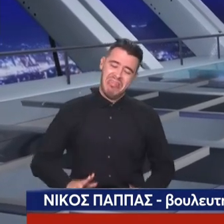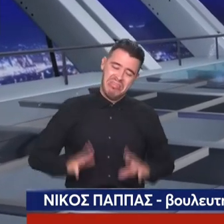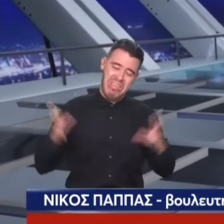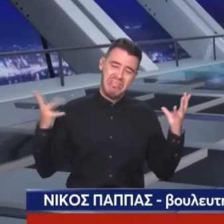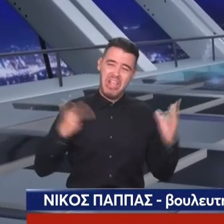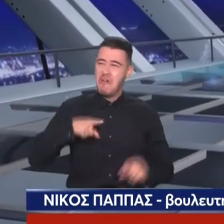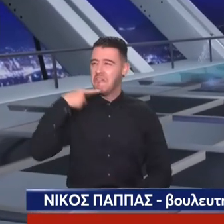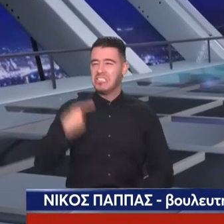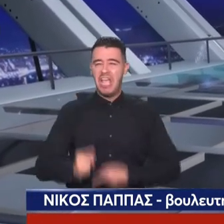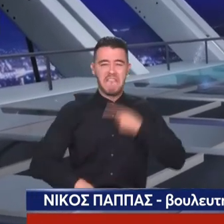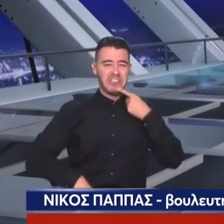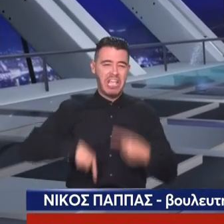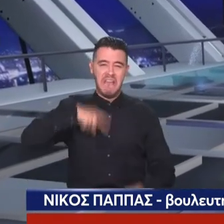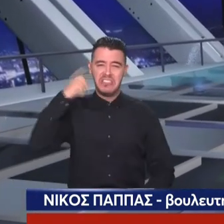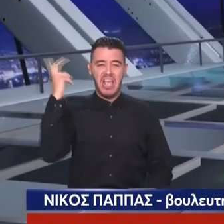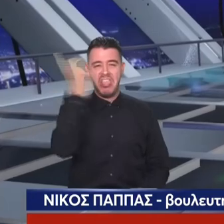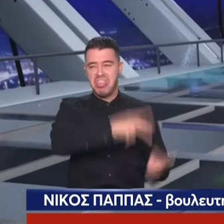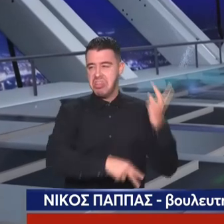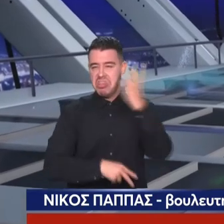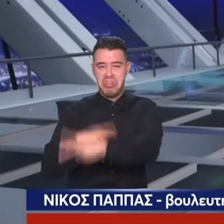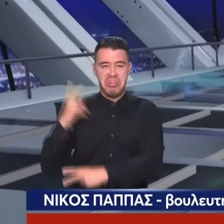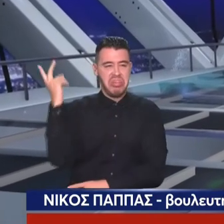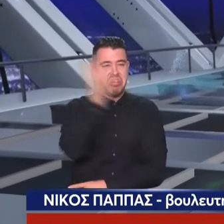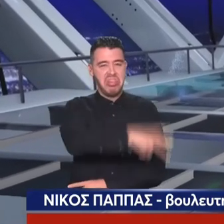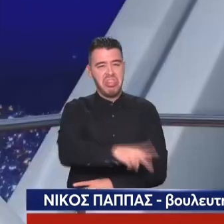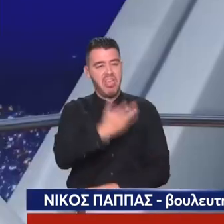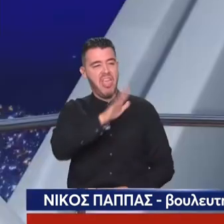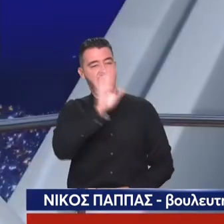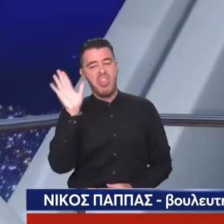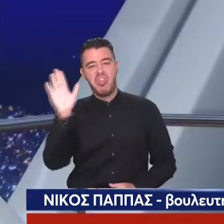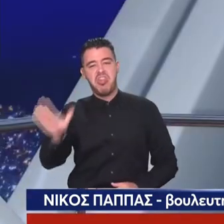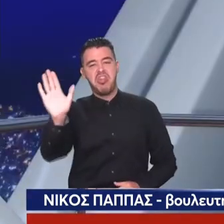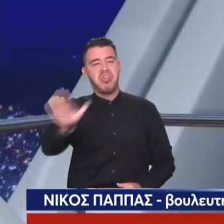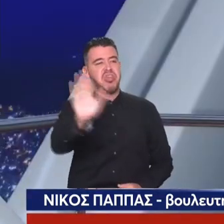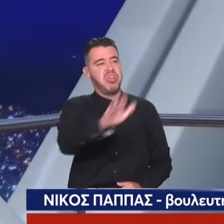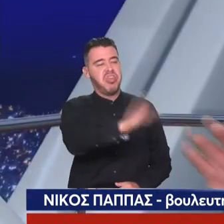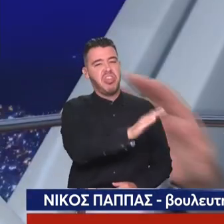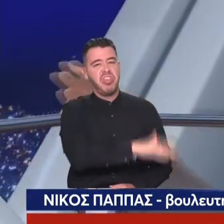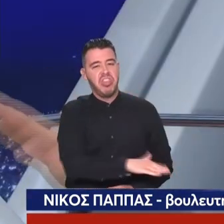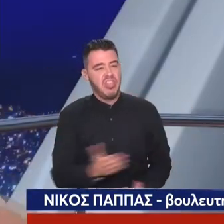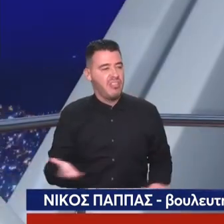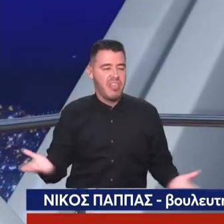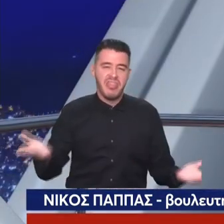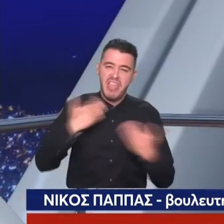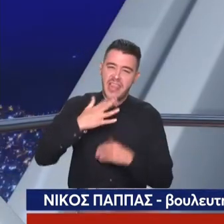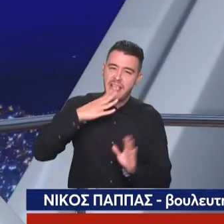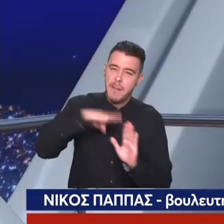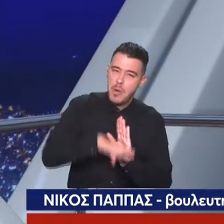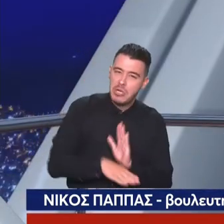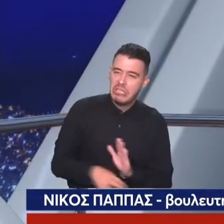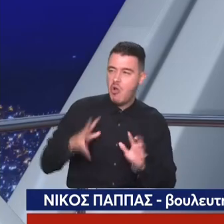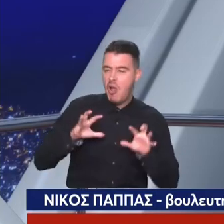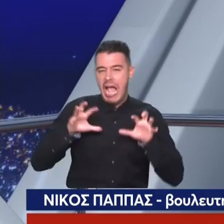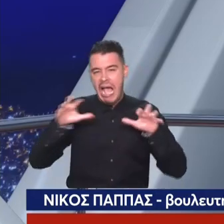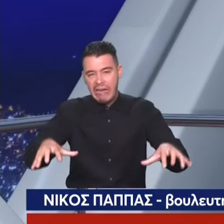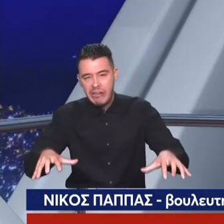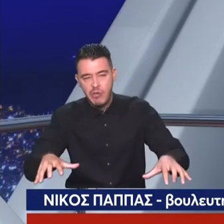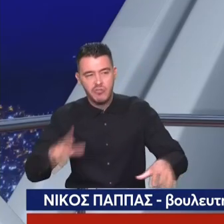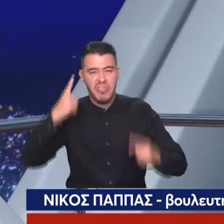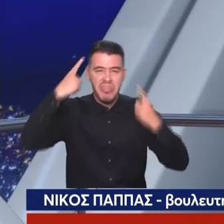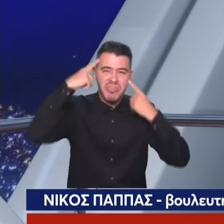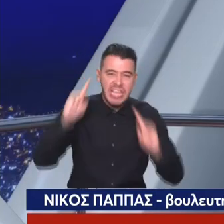ούτε απαξιωτικές διατυπώσεις του τύπου. Είναι απολύτικος ο ένας, είναι άγριος ο άλλος, δεν